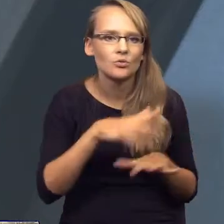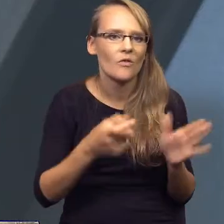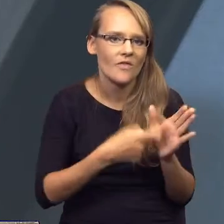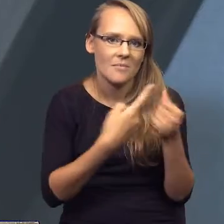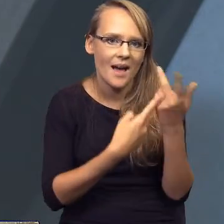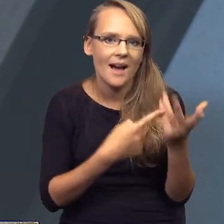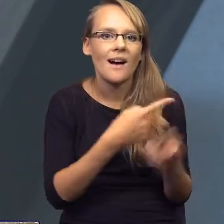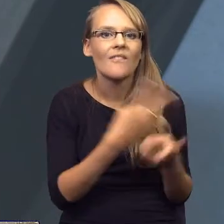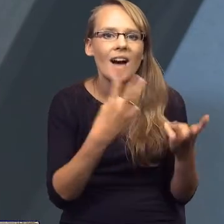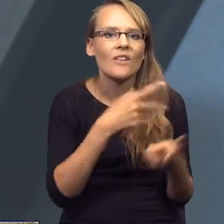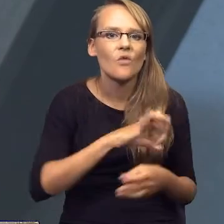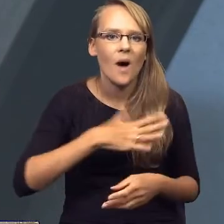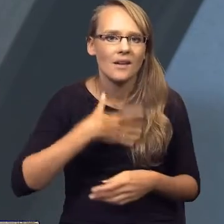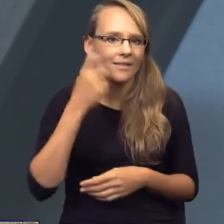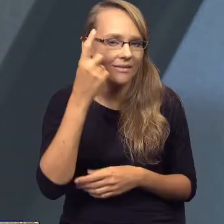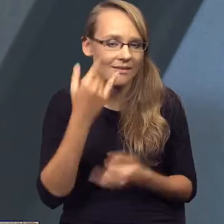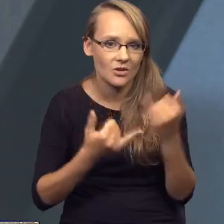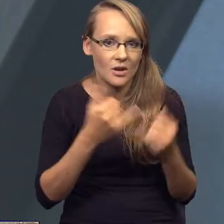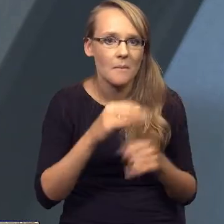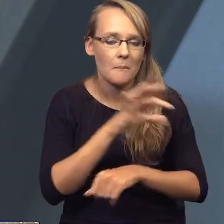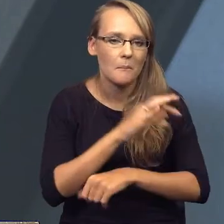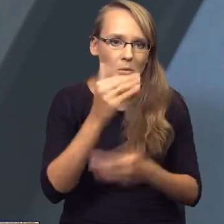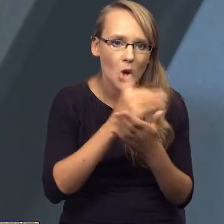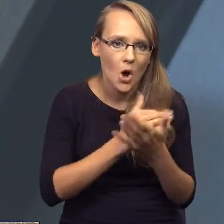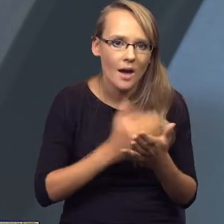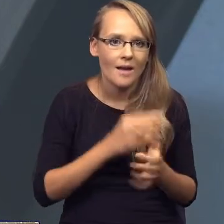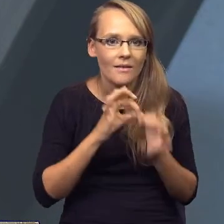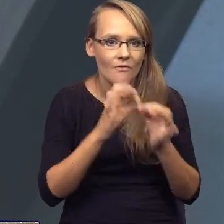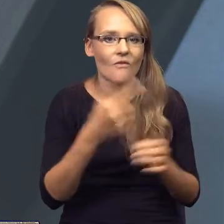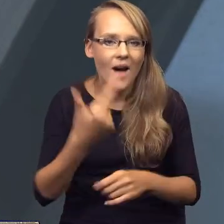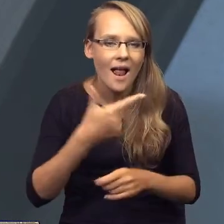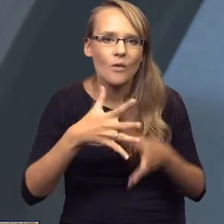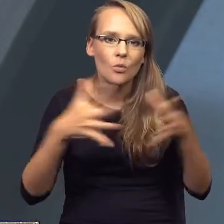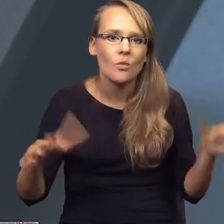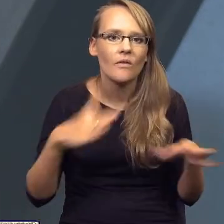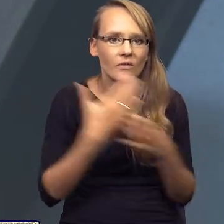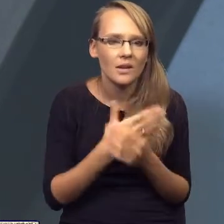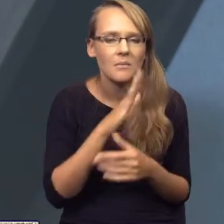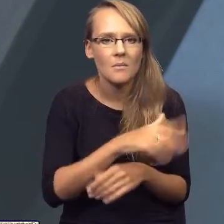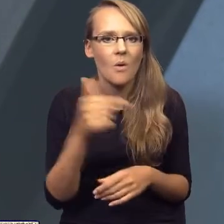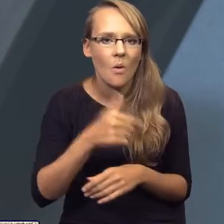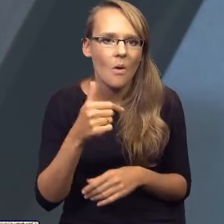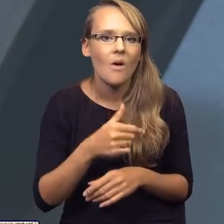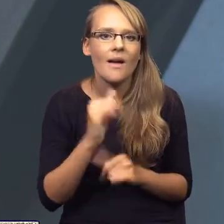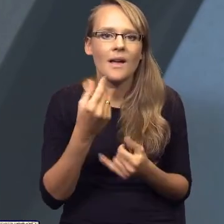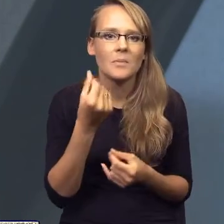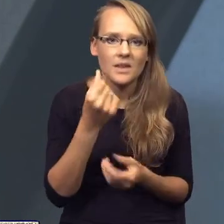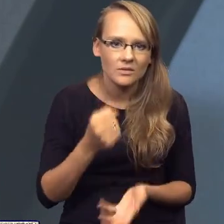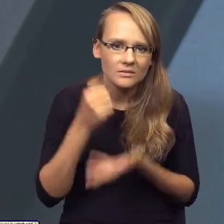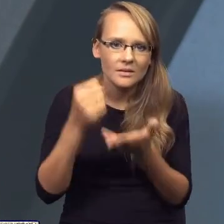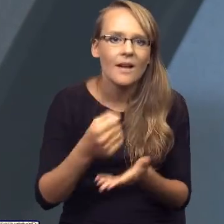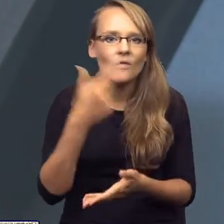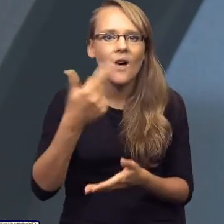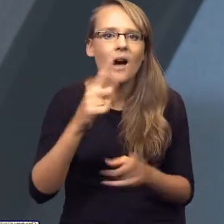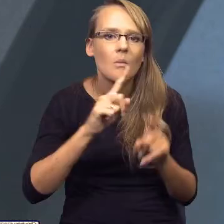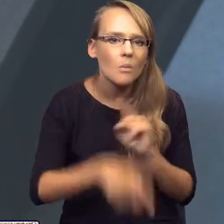własności intelektualnej. Jeżeli program działa 2 lata i na przykład no, duża firma jest zobligowana, żeby zainwestować jakieś pieniądze, a po 2 latach